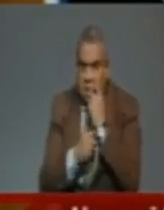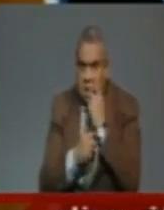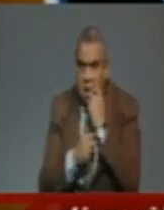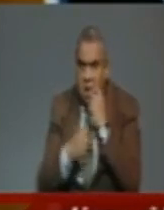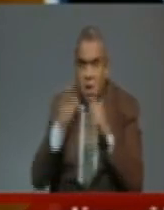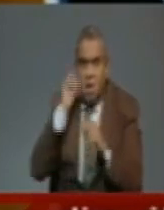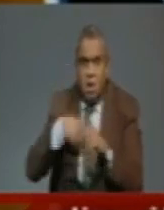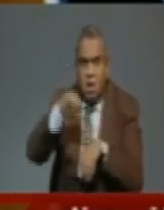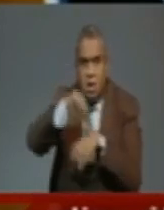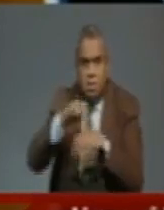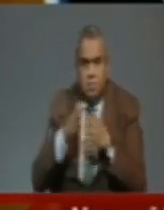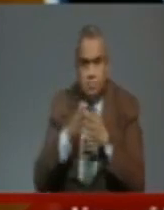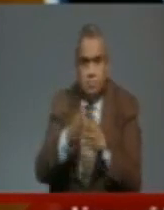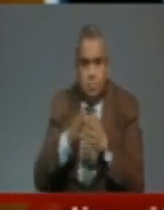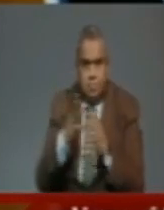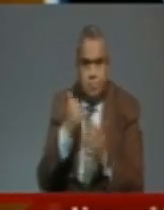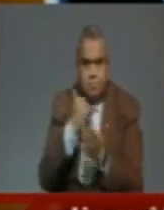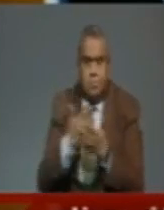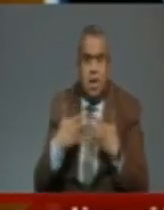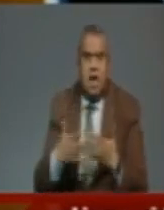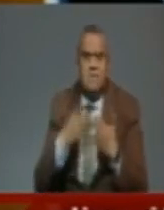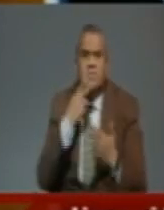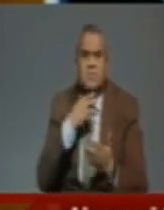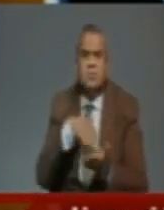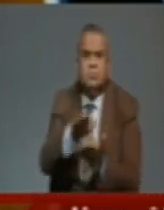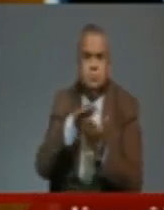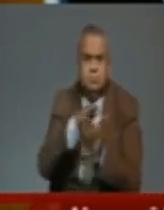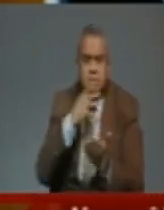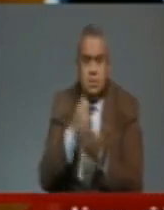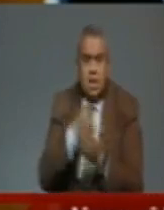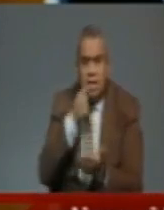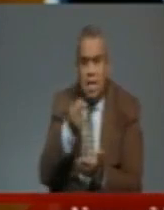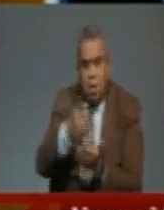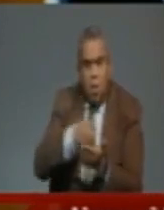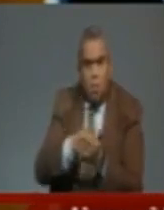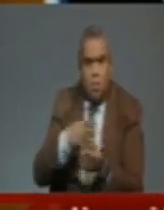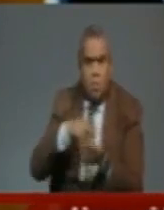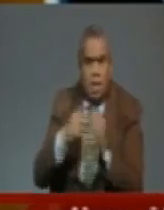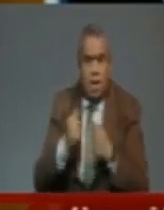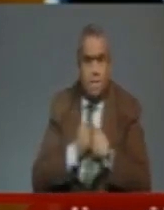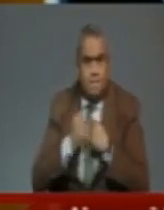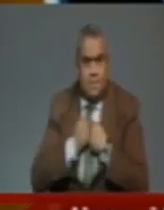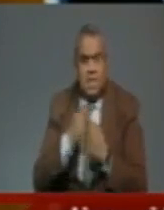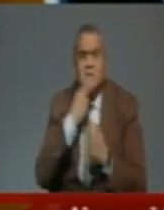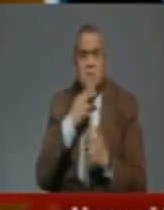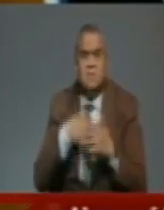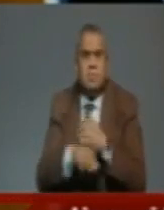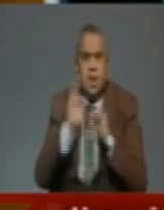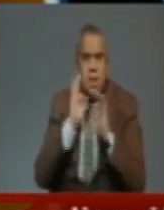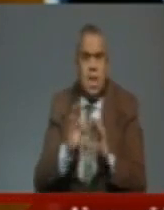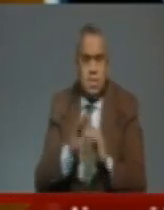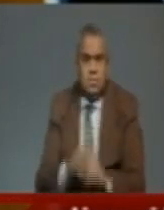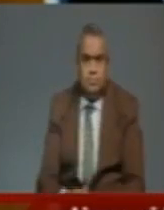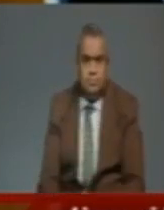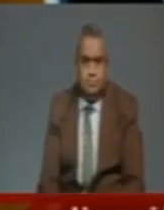تشيل بضاعتنا، وخاصه الحبوب والغلال اللي احنا محتاجينها، ودي سلع استراتيجيه. كان لازم نرجع تاني